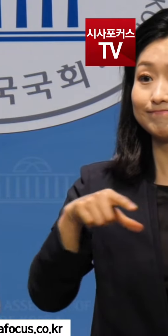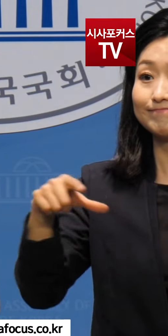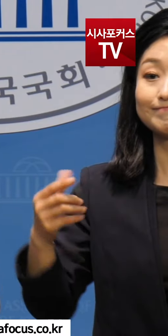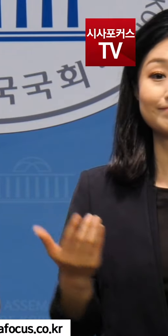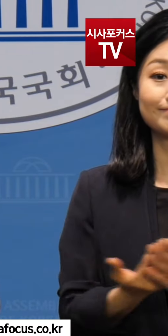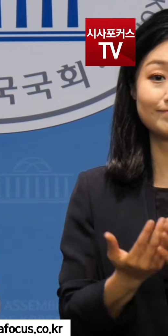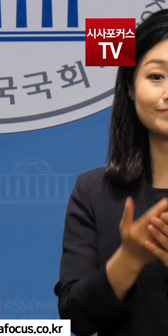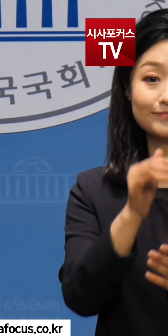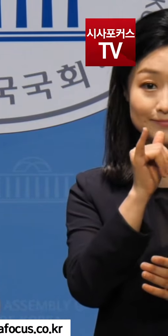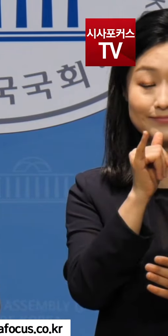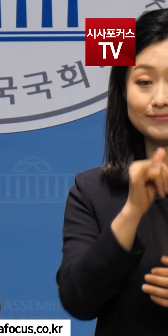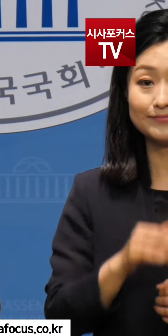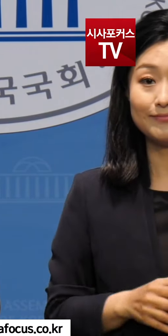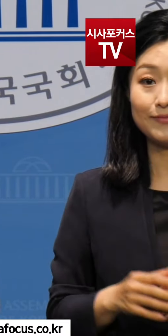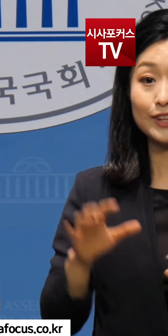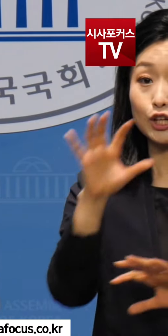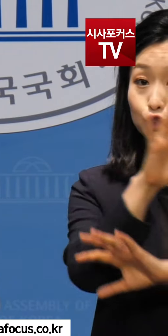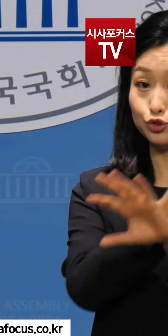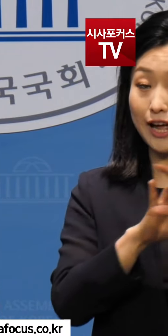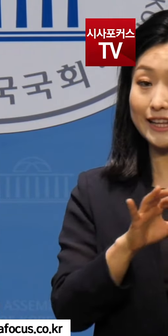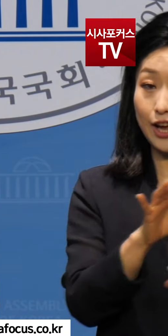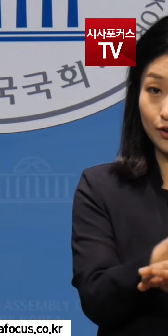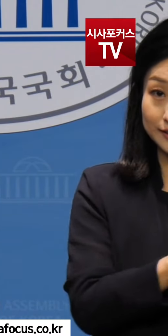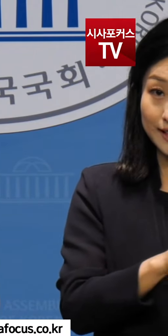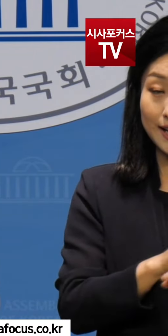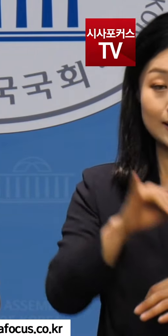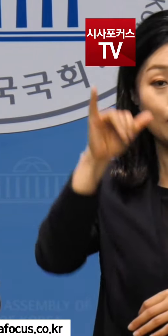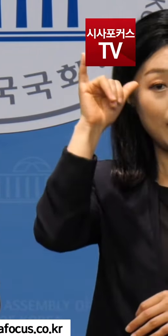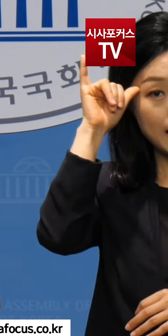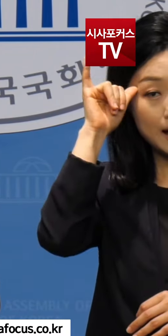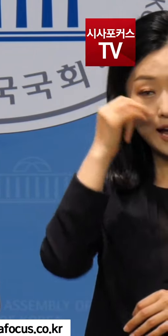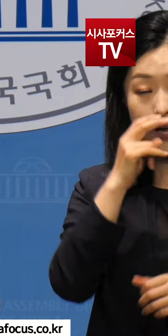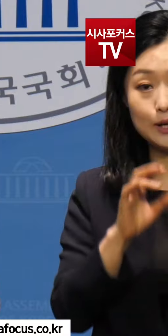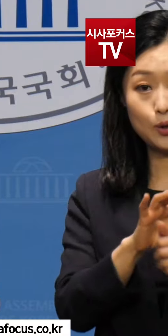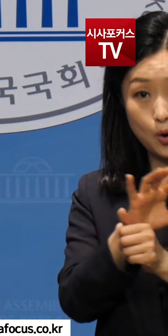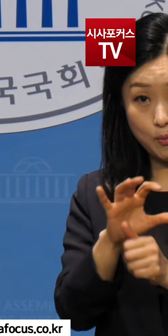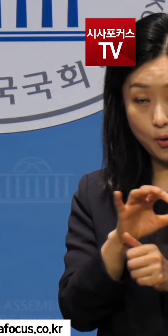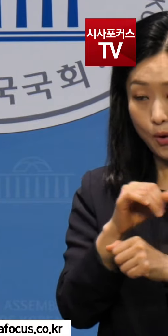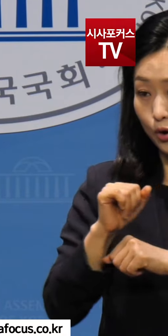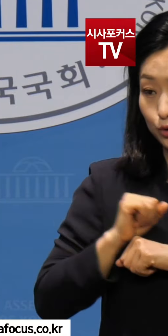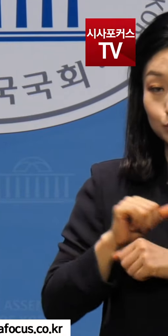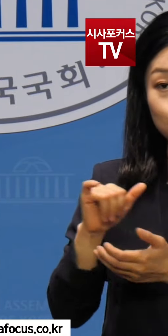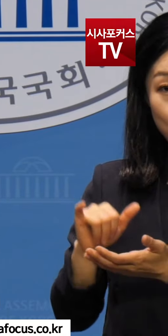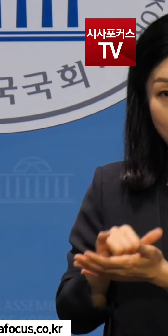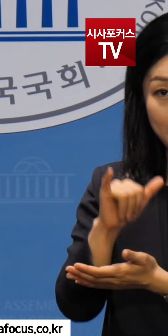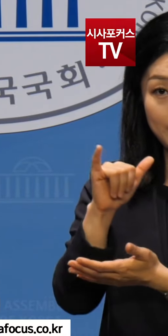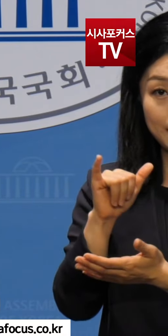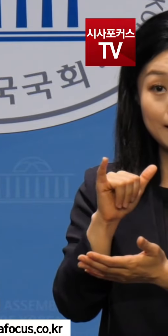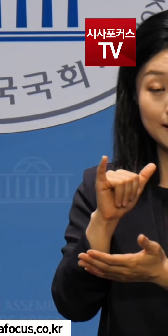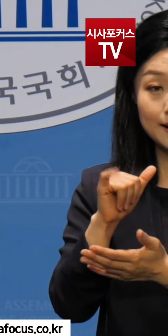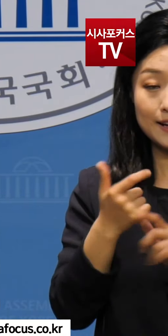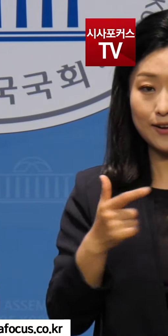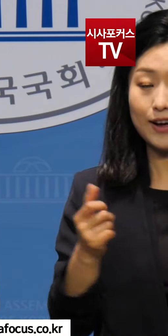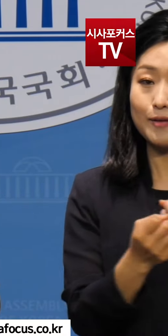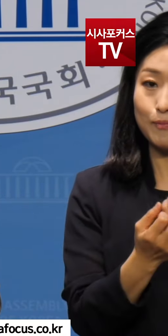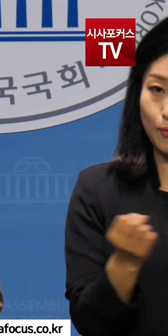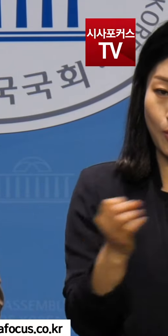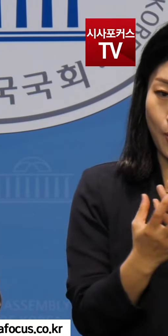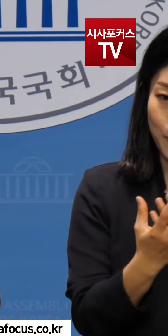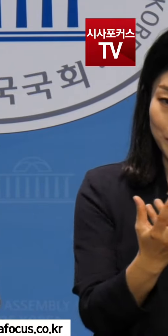있습니다. 순환경제, AI, 돌봄, 군공항 등 지역 현안에 대한 포럼도 열